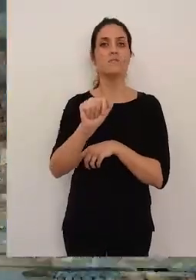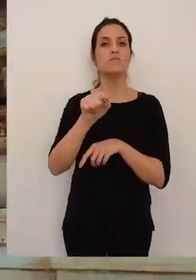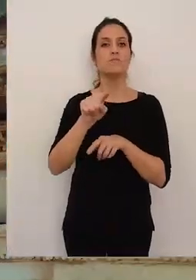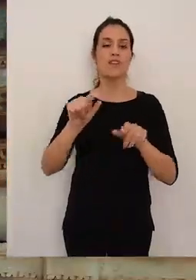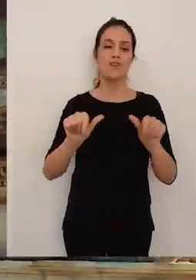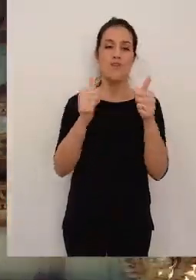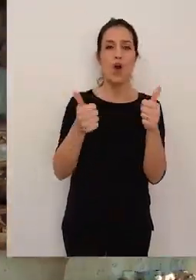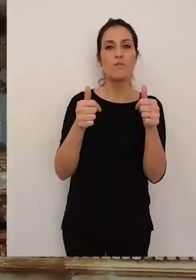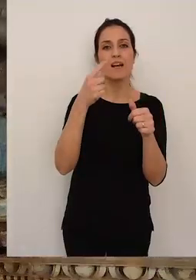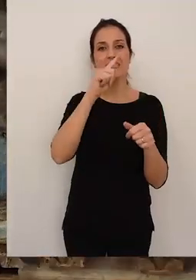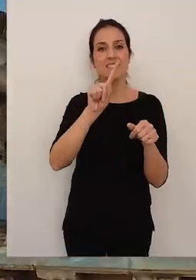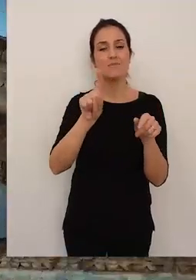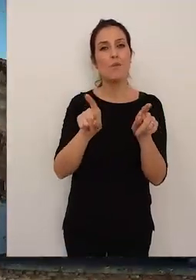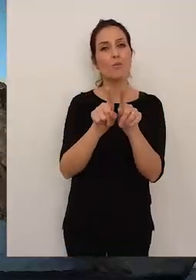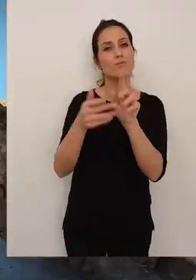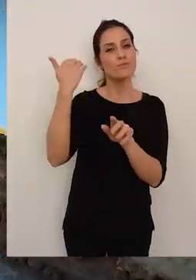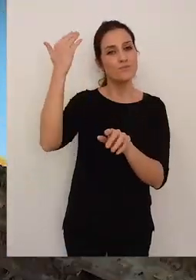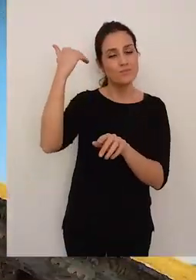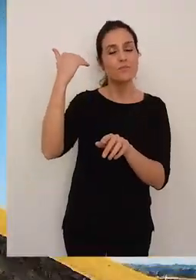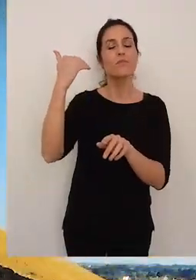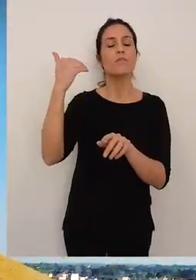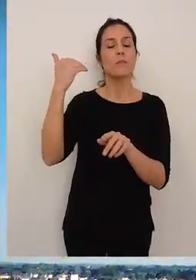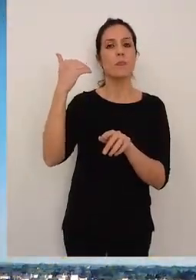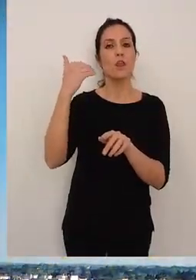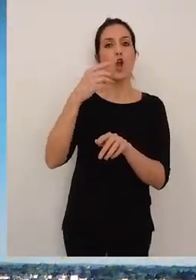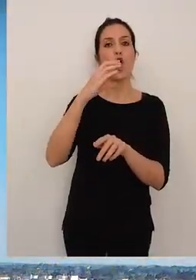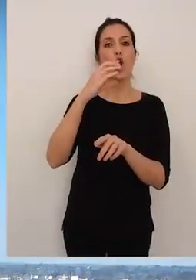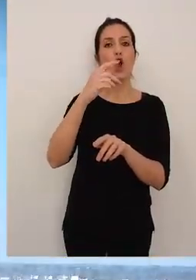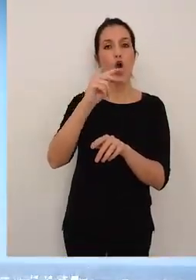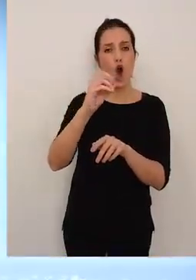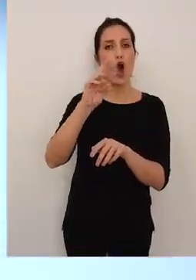Cora bizantina, il borgo abitato di impianto medievale.